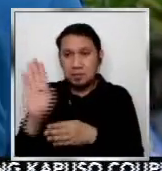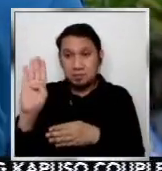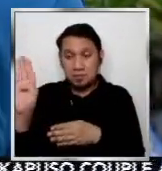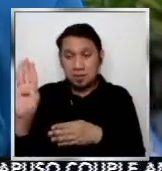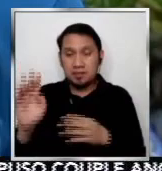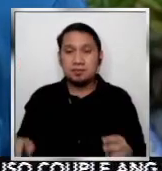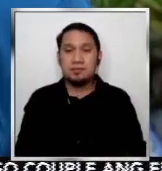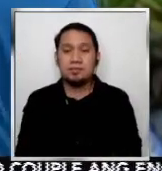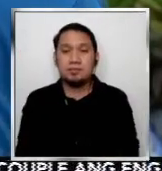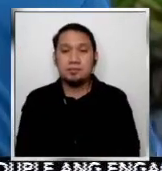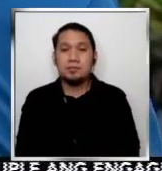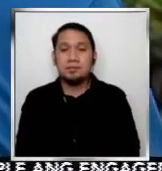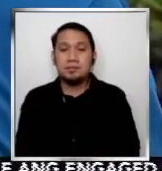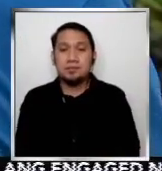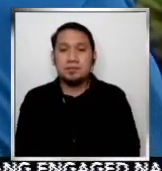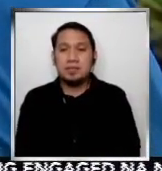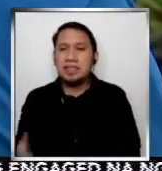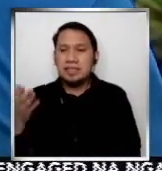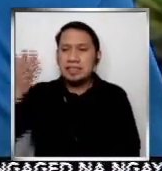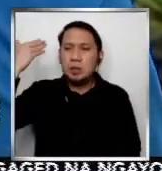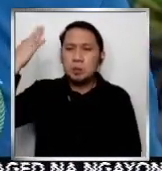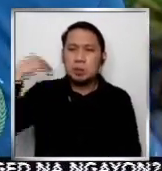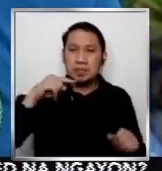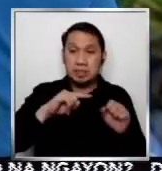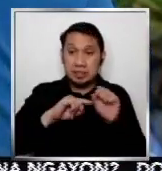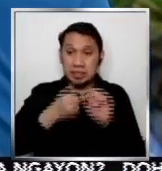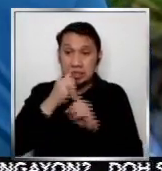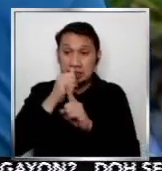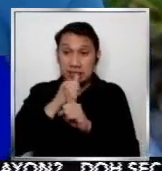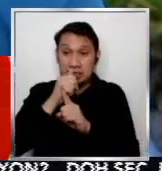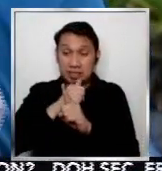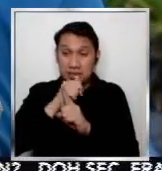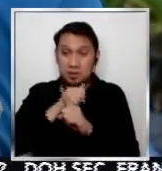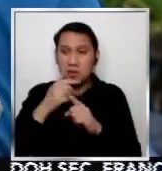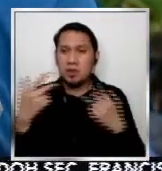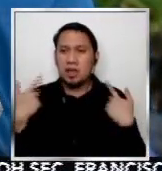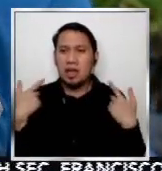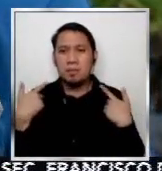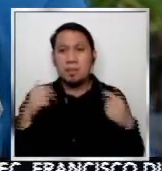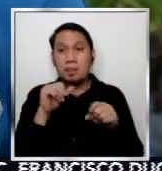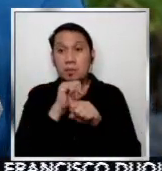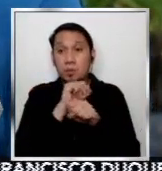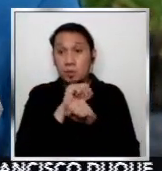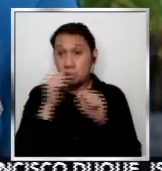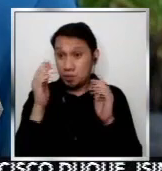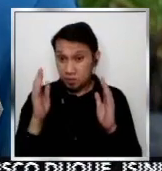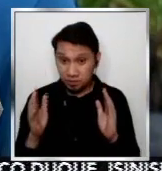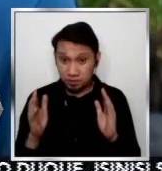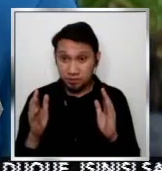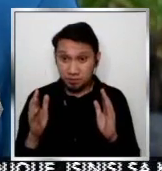nagsimula pa ito noon pa pong April. Nung may mga workers tayo na